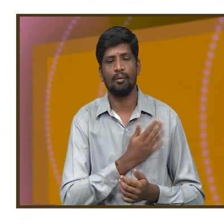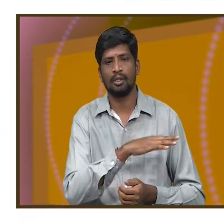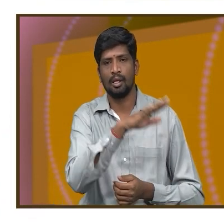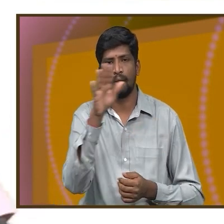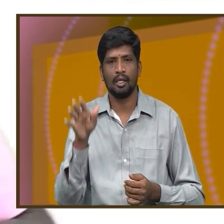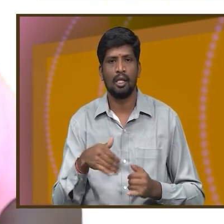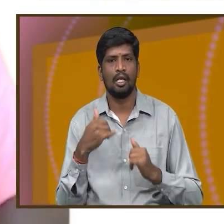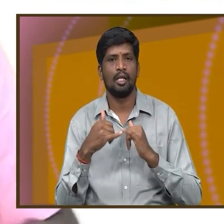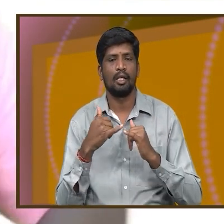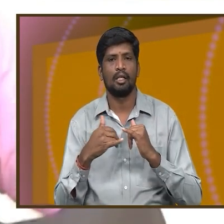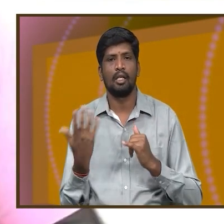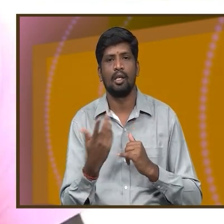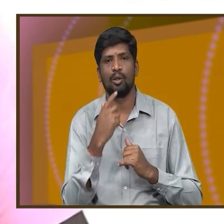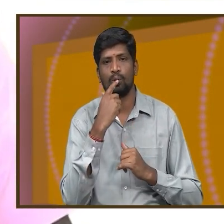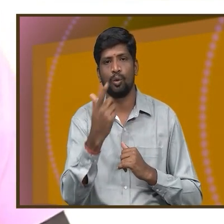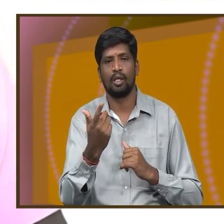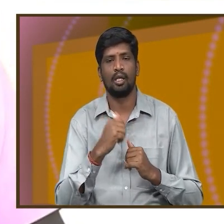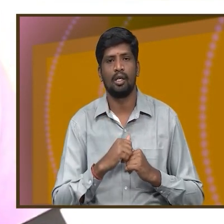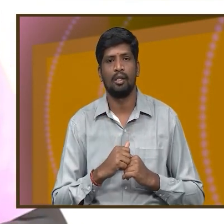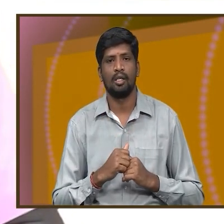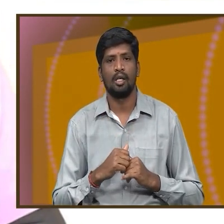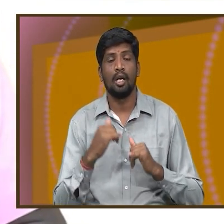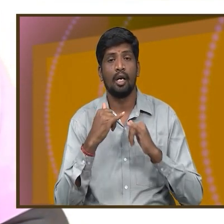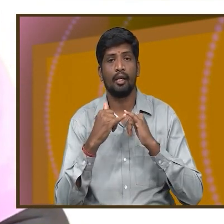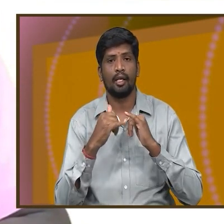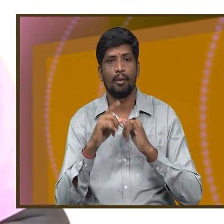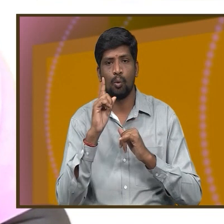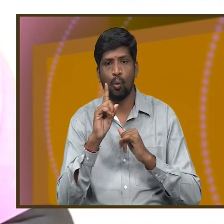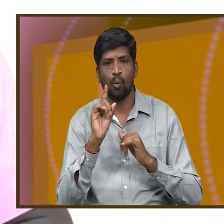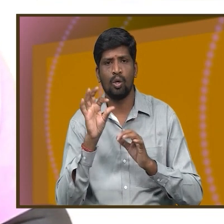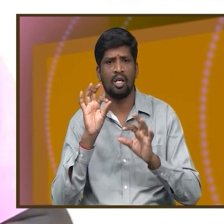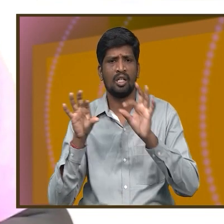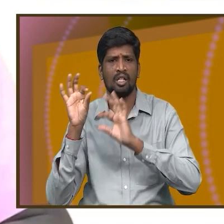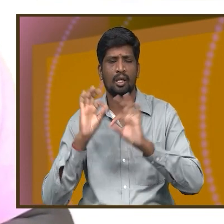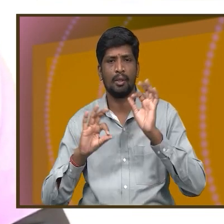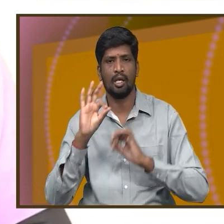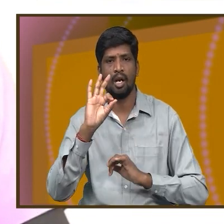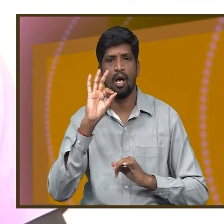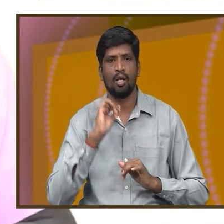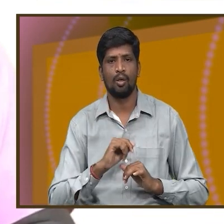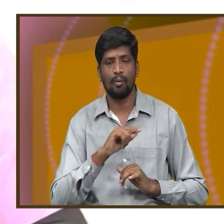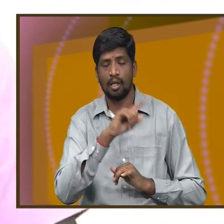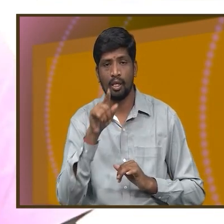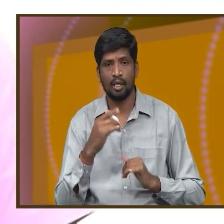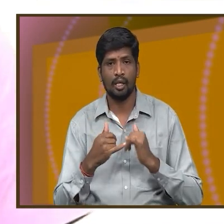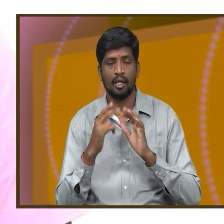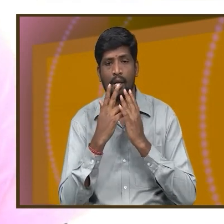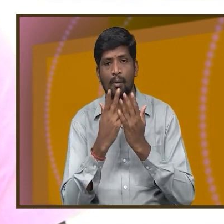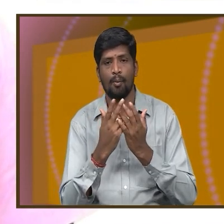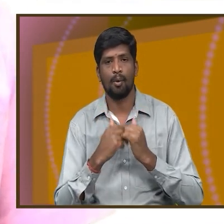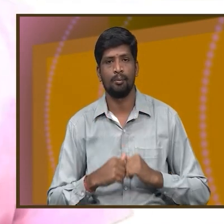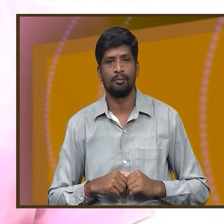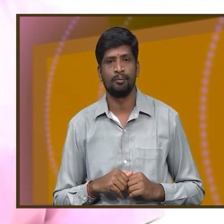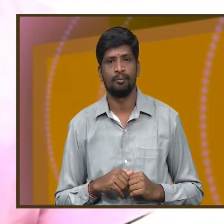அன்பார்ந்த மாணவர்களே, இந்த கதையில் என்ன சொல்லுதாரு அப்படின்னு நீங்கள் பார்க்கணும். ஆனால் அந்த கதையில் ஒவ்வொரு கருத்துக்களும் பாருங்கள், நல்லா அற்புதமாக அவர் கொடுத்துருக்காரு. அந்த கதையை பற்றி இப்பொழுது